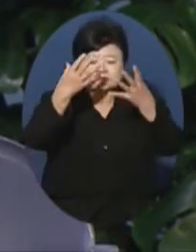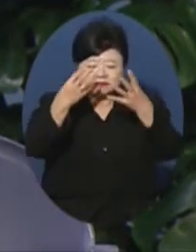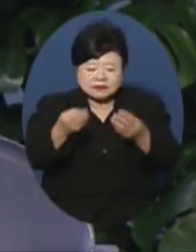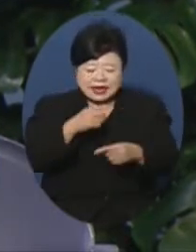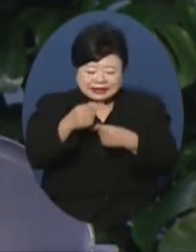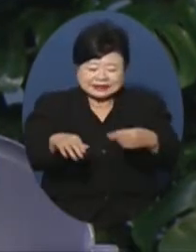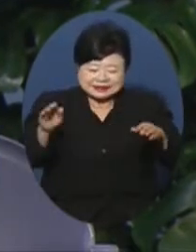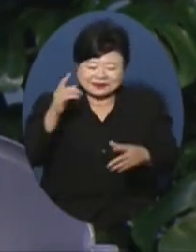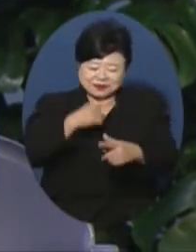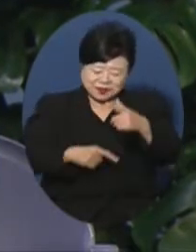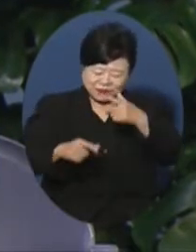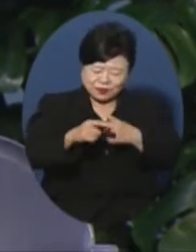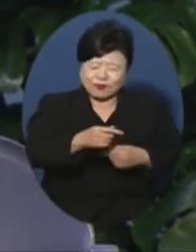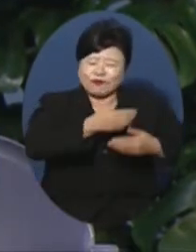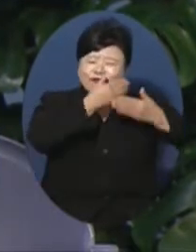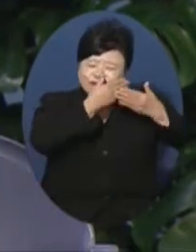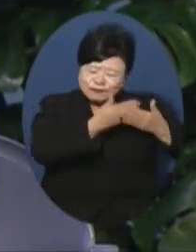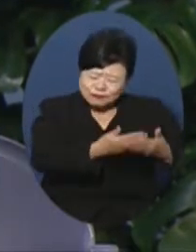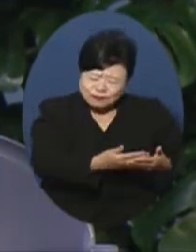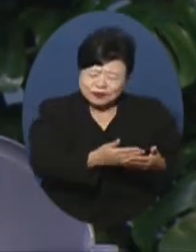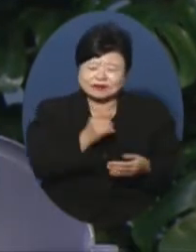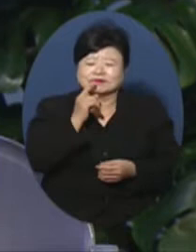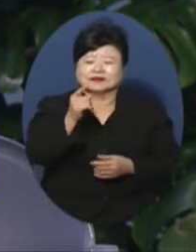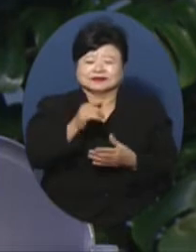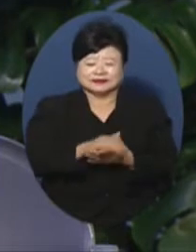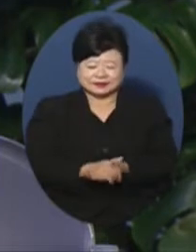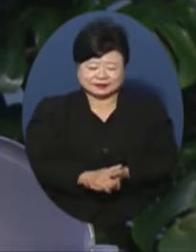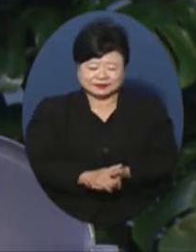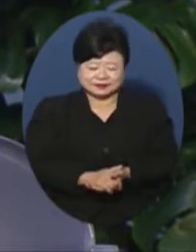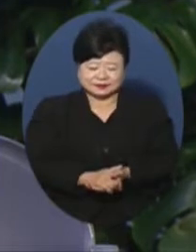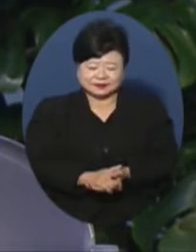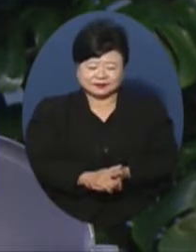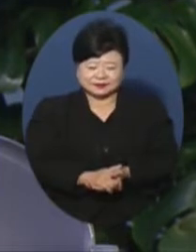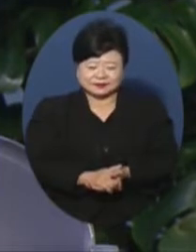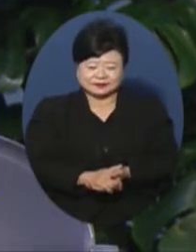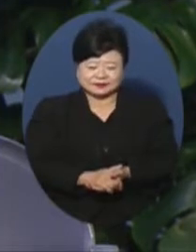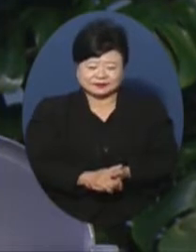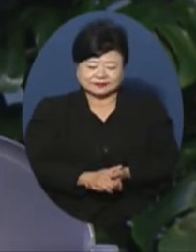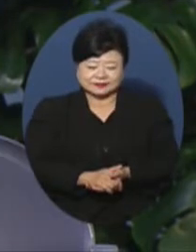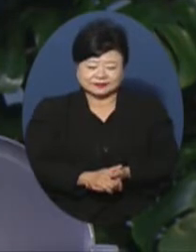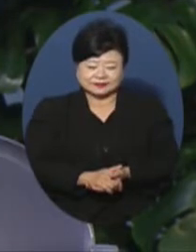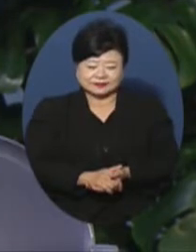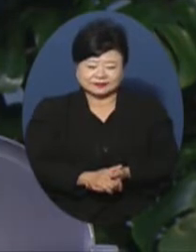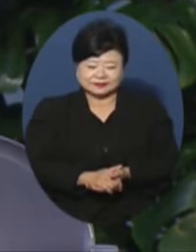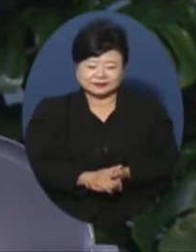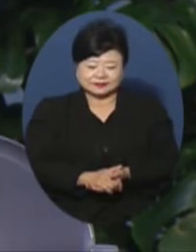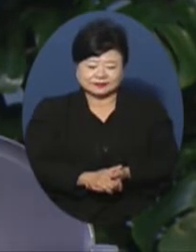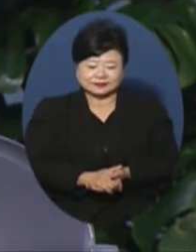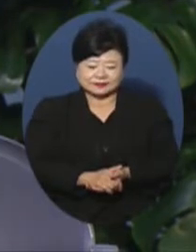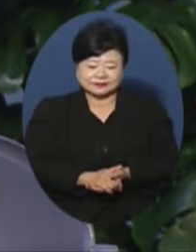두려워하지 말라. 너희는 많은 참새보다 귀하냐니라 말씀하셨습니다.